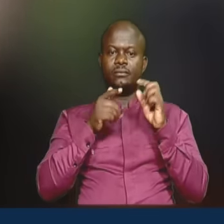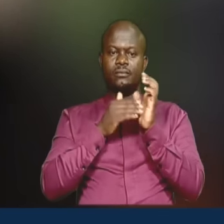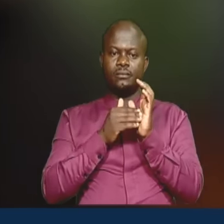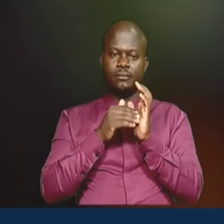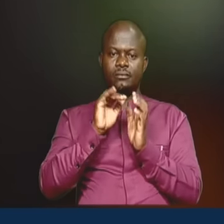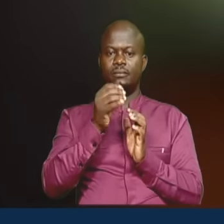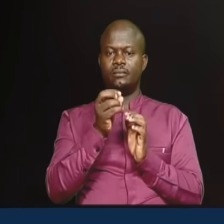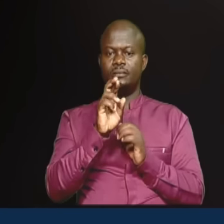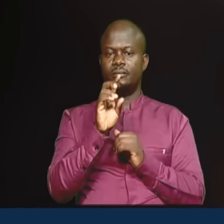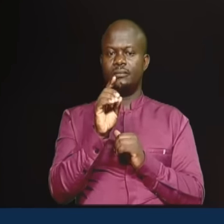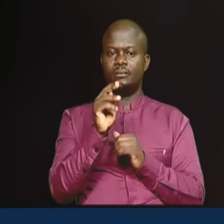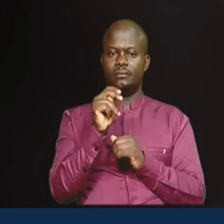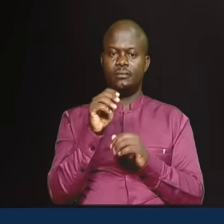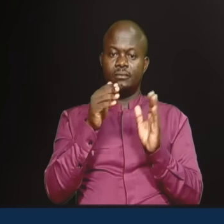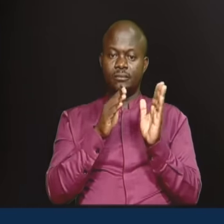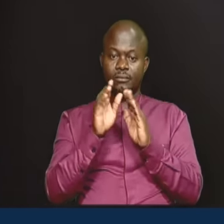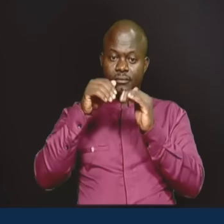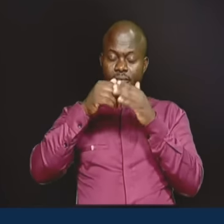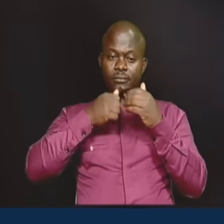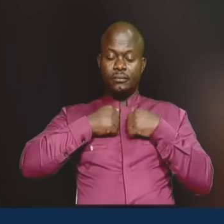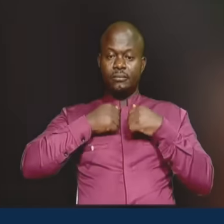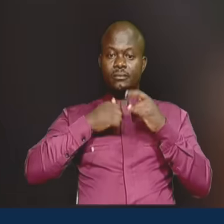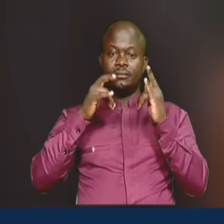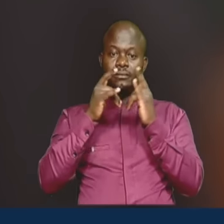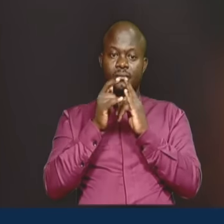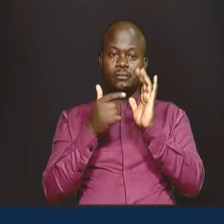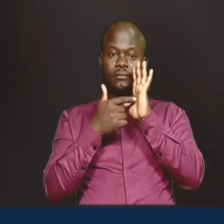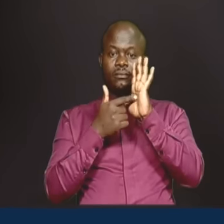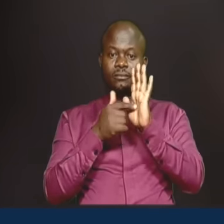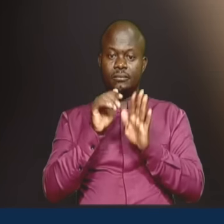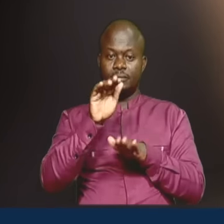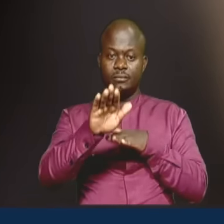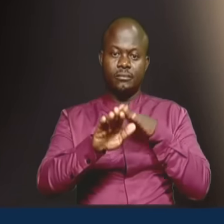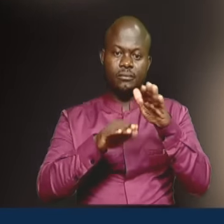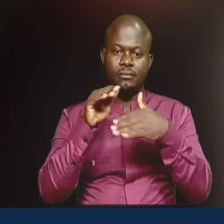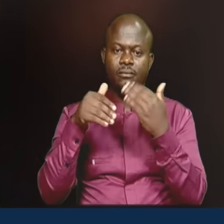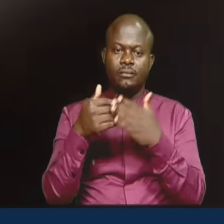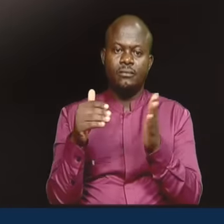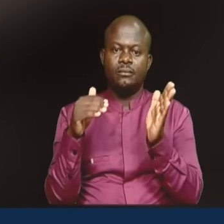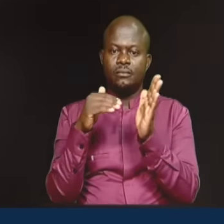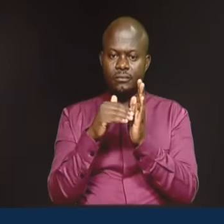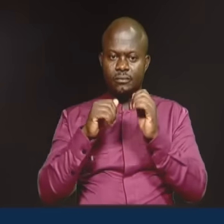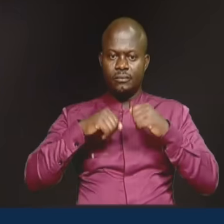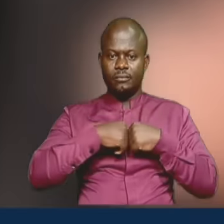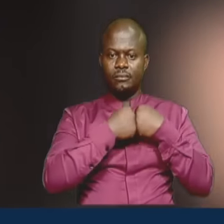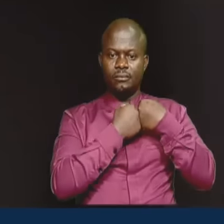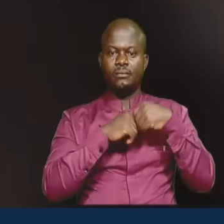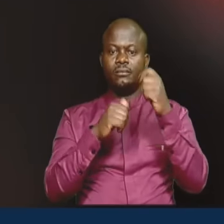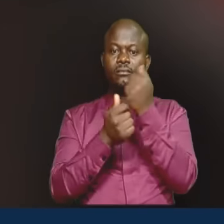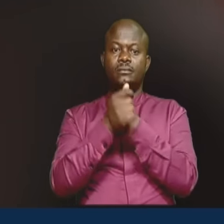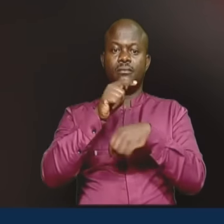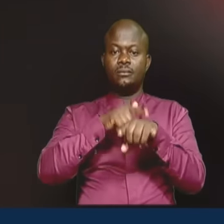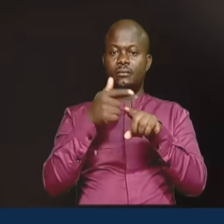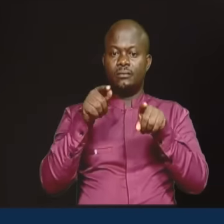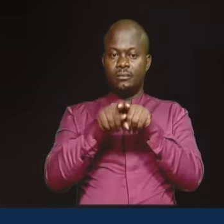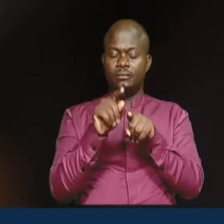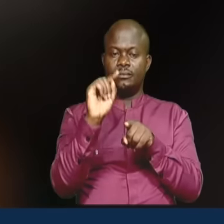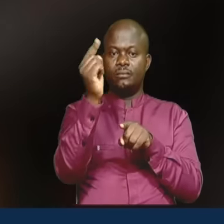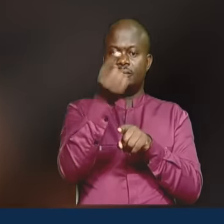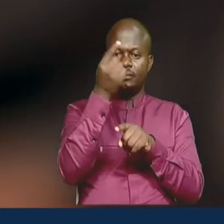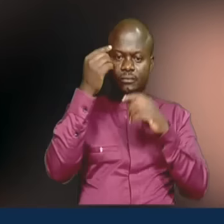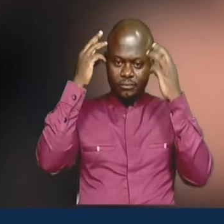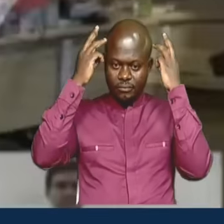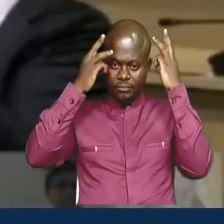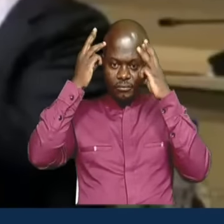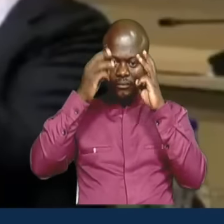Jordan. Biteganyijwe ko muri inama u Rwanda ruzagaragaza intambwe rwateye mu guhangana n'imihindagurikire y'ibihe nka kimwe mu bibazo bihangayikishije umugabane